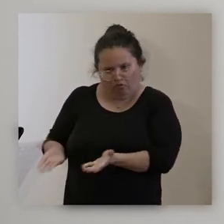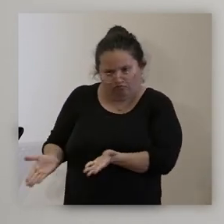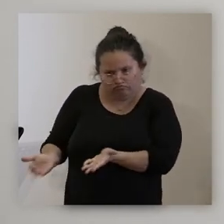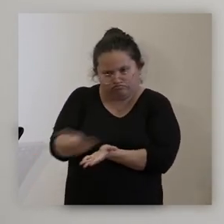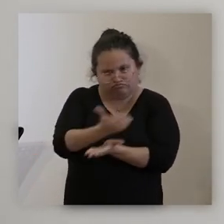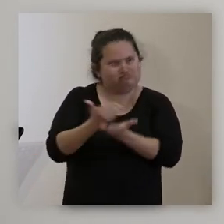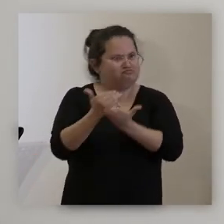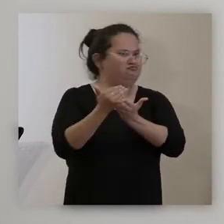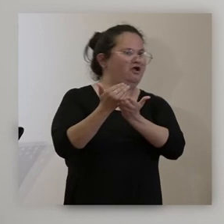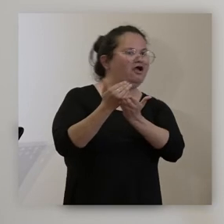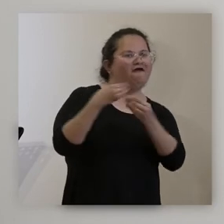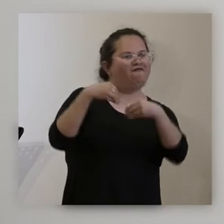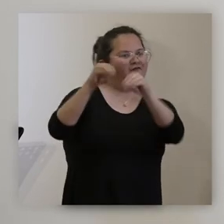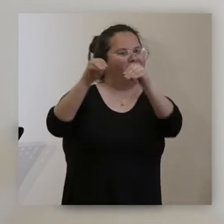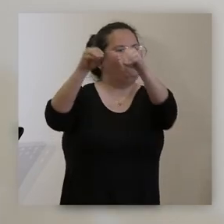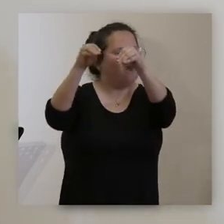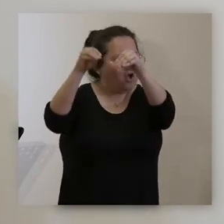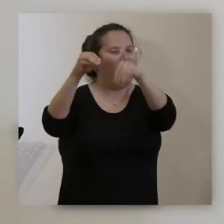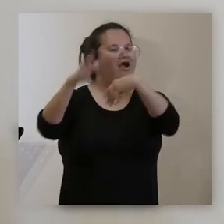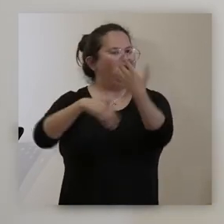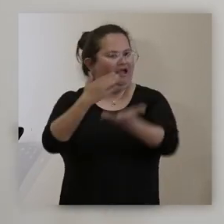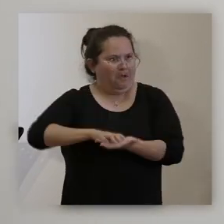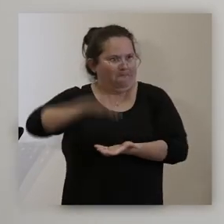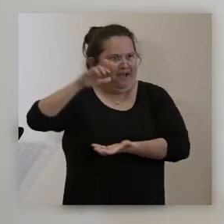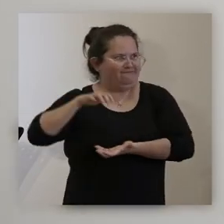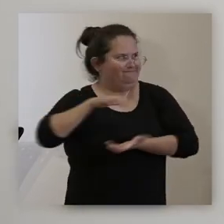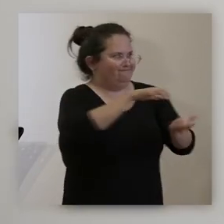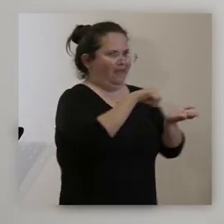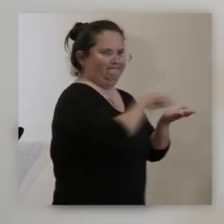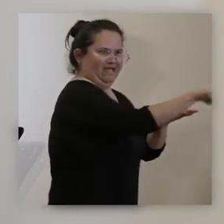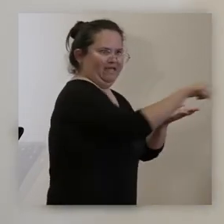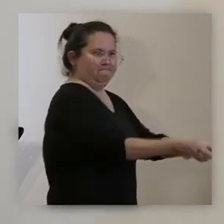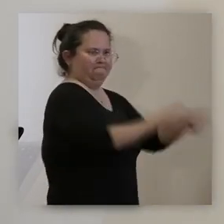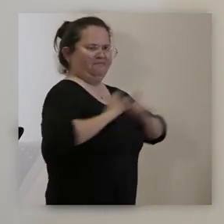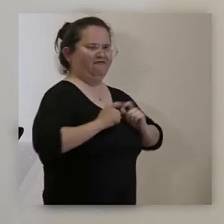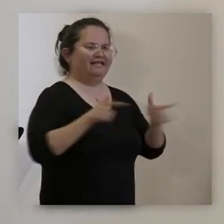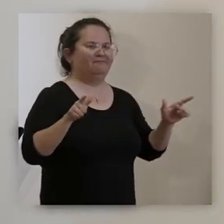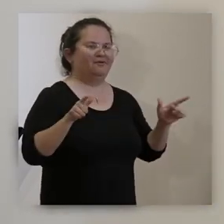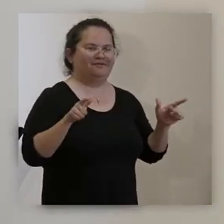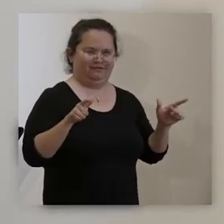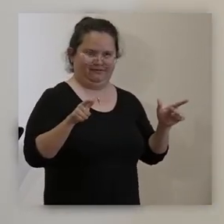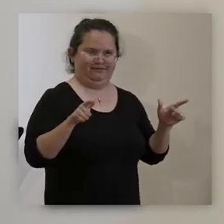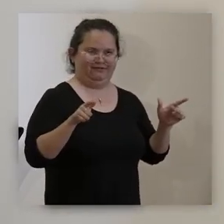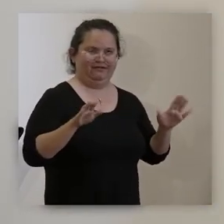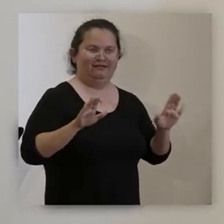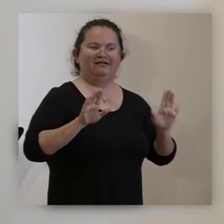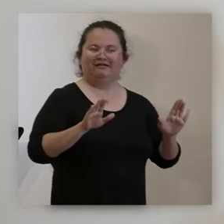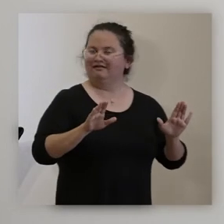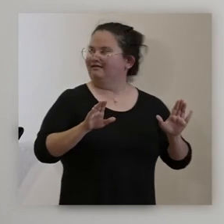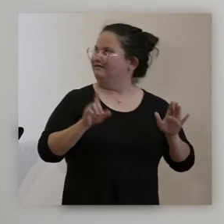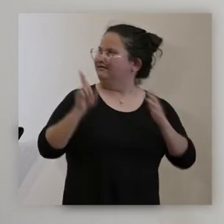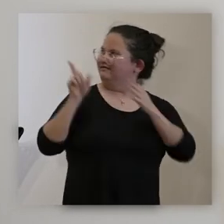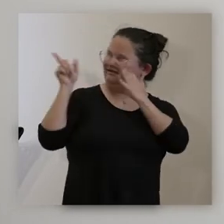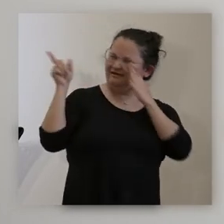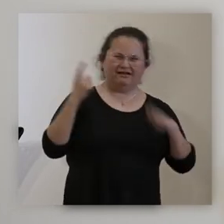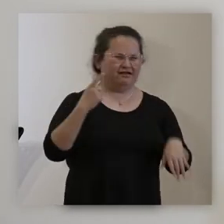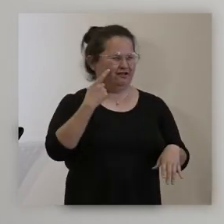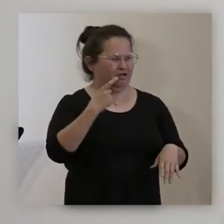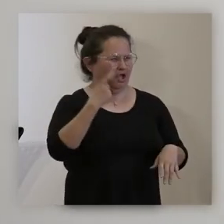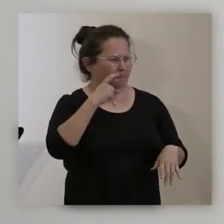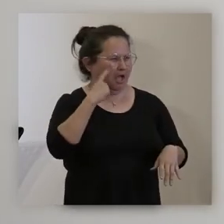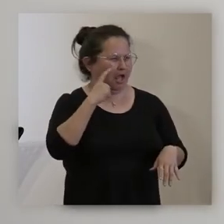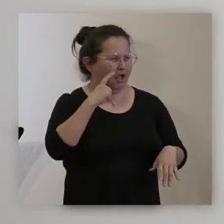de racheter leur liberté. Enfin, la gestuelle. Sur l'image, on croit deviner un ordre dans